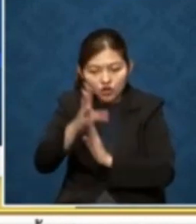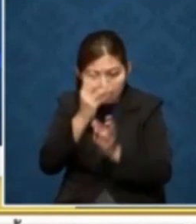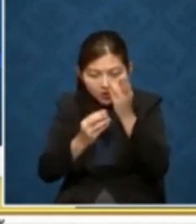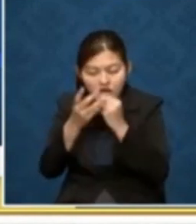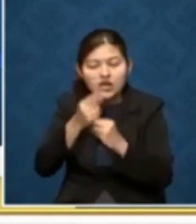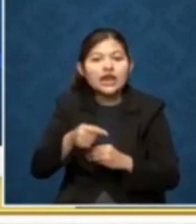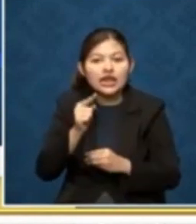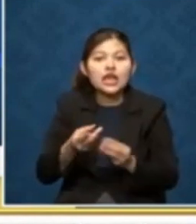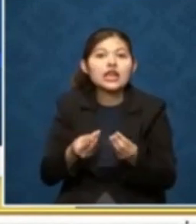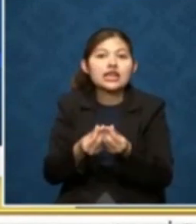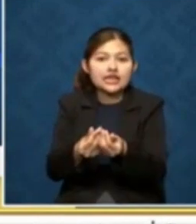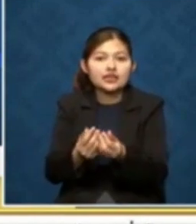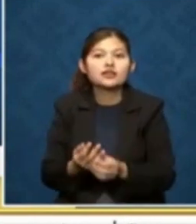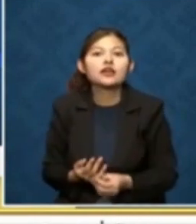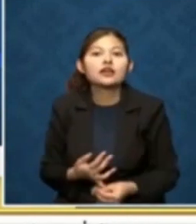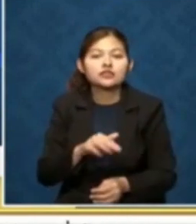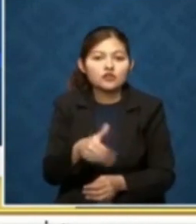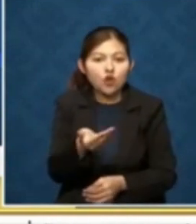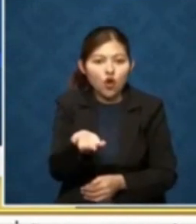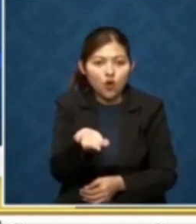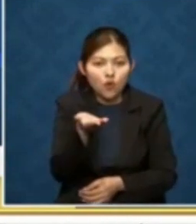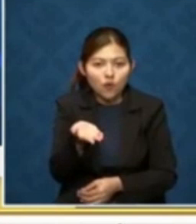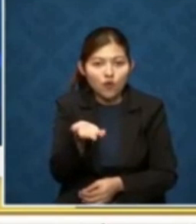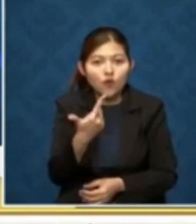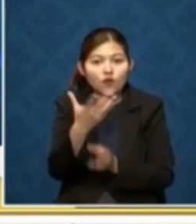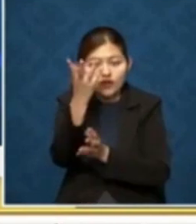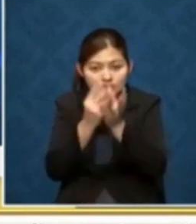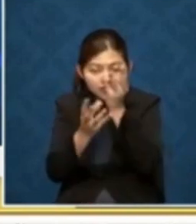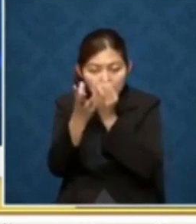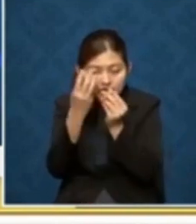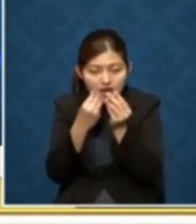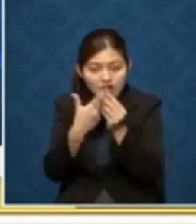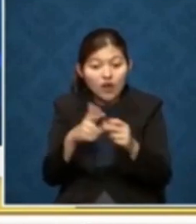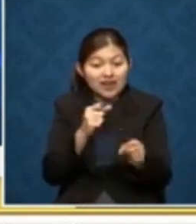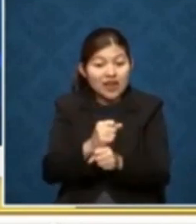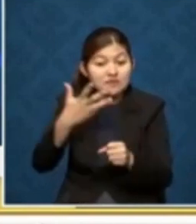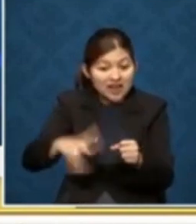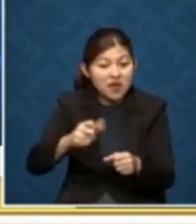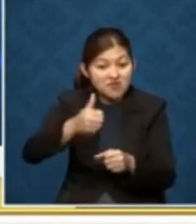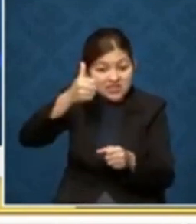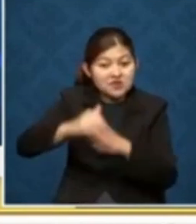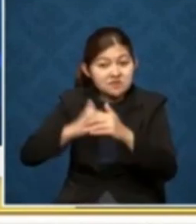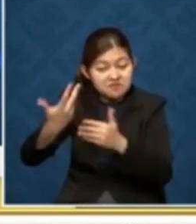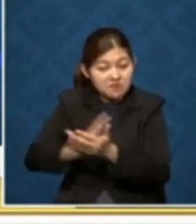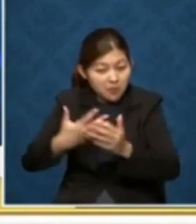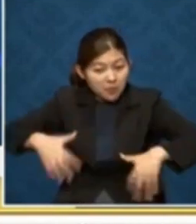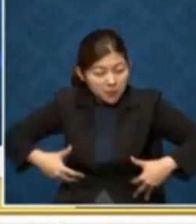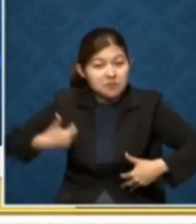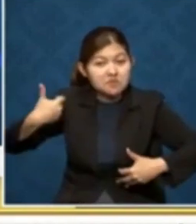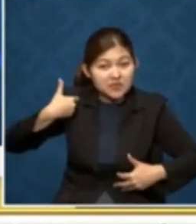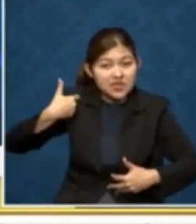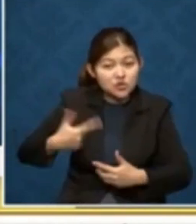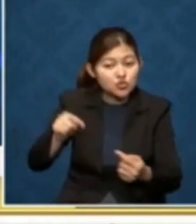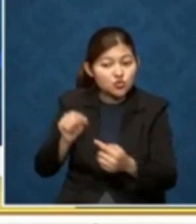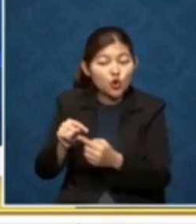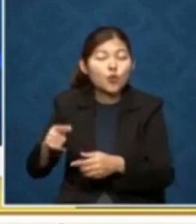ฉันอยากจะเรียกร้องนะคะให้มีการศึกษาความคุ้มค่าในแง่ของอุตสาหกรรมที่เกี่ยวเนื่องว่ามันจะมีอุ